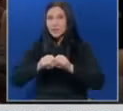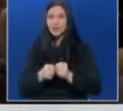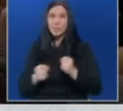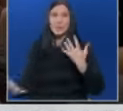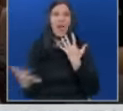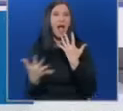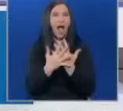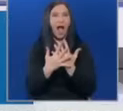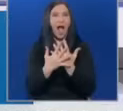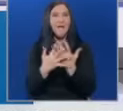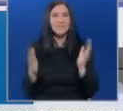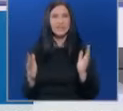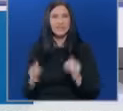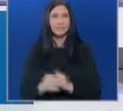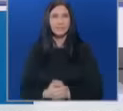кафеза.